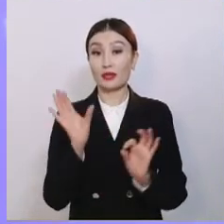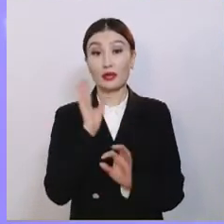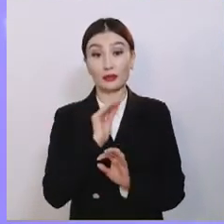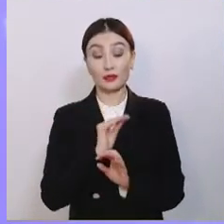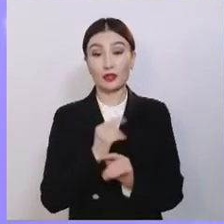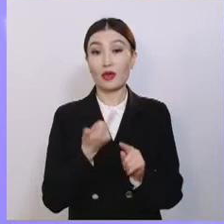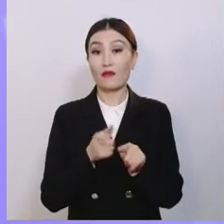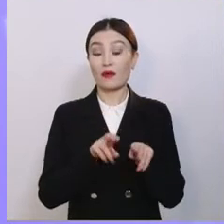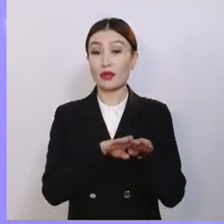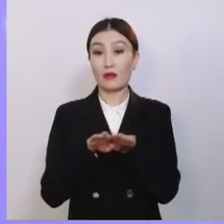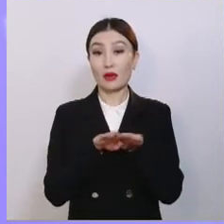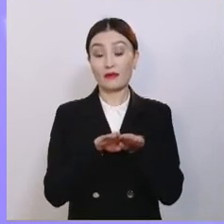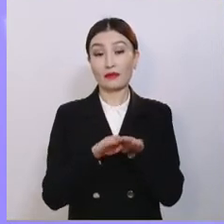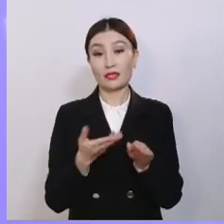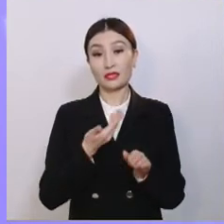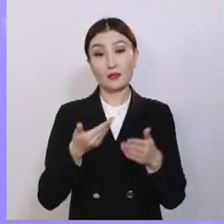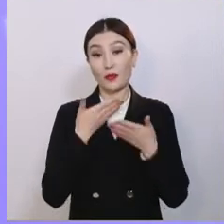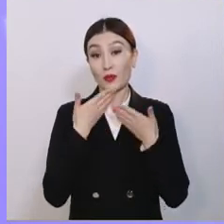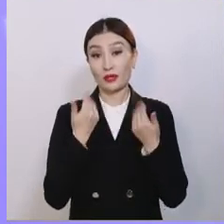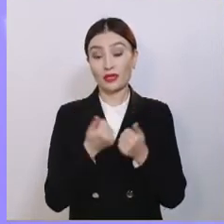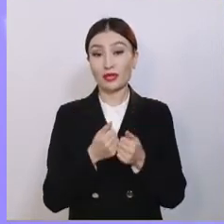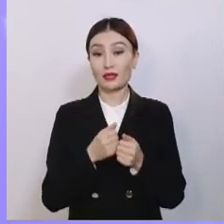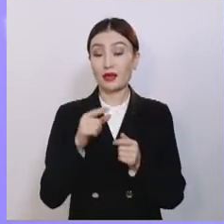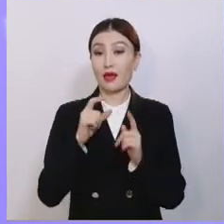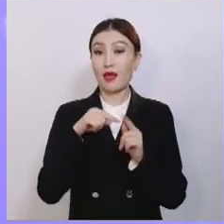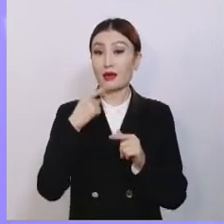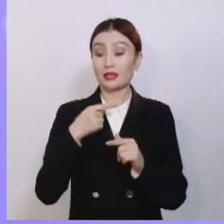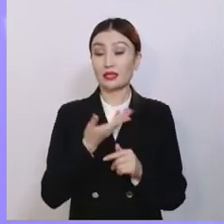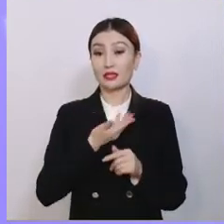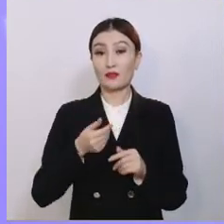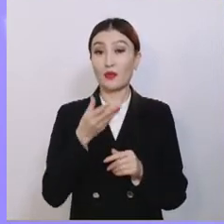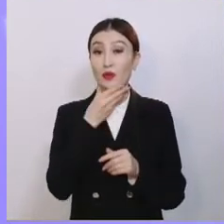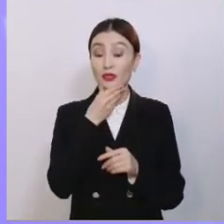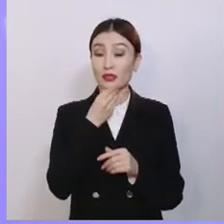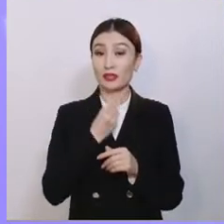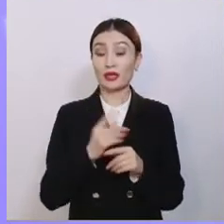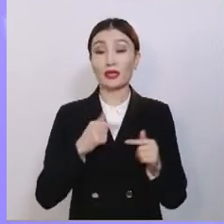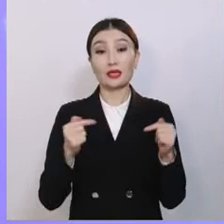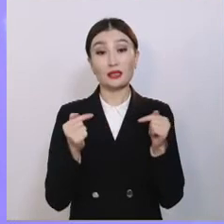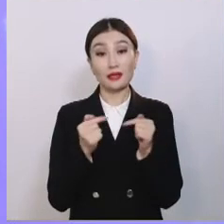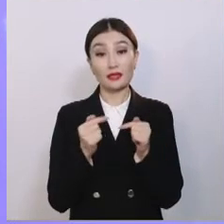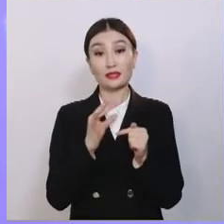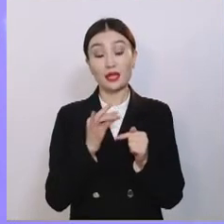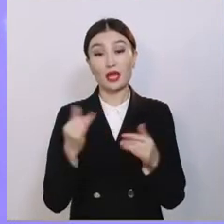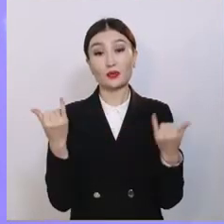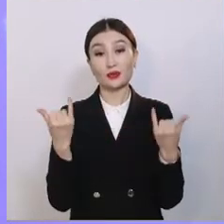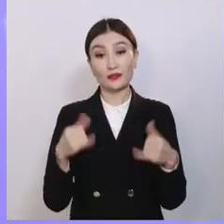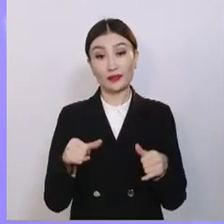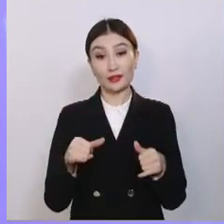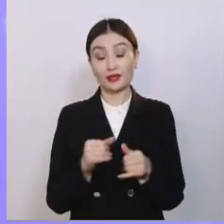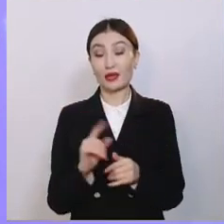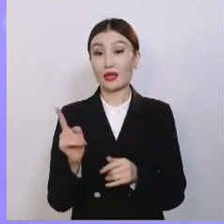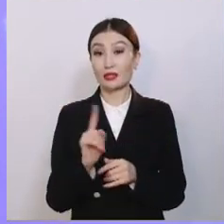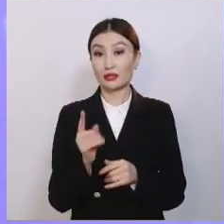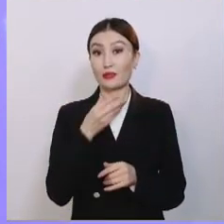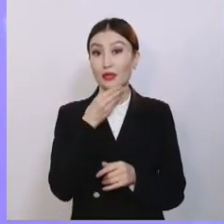этом равных со мной нет. Речь со мною выразительна и точна, и удивительна.